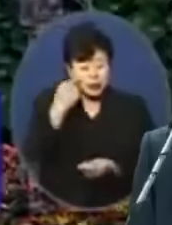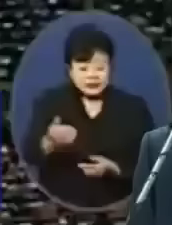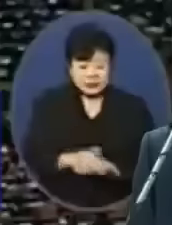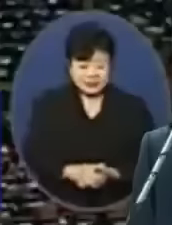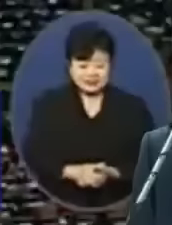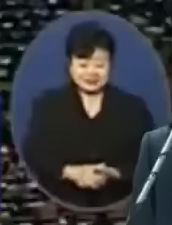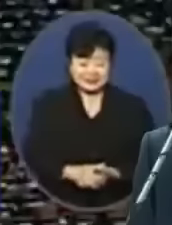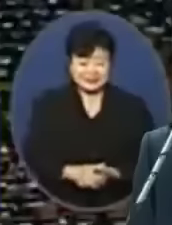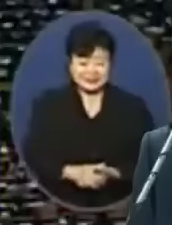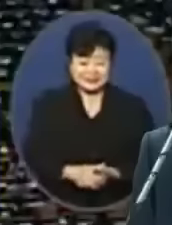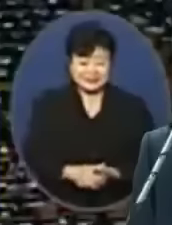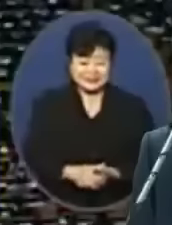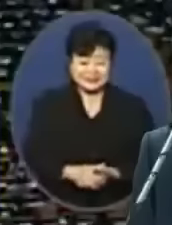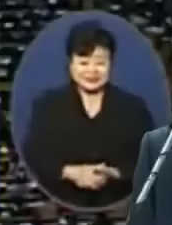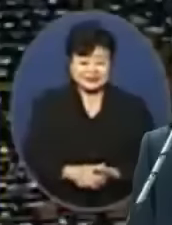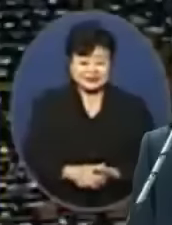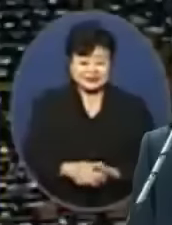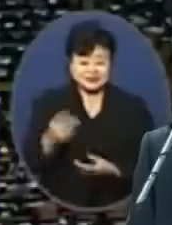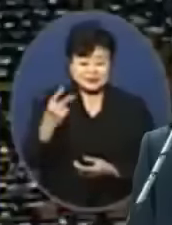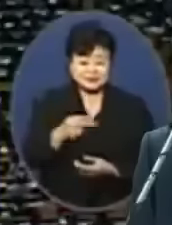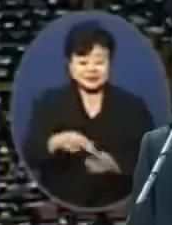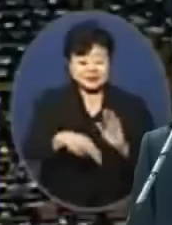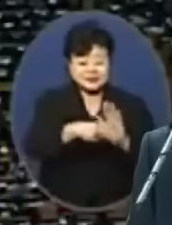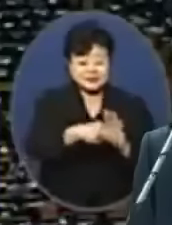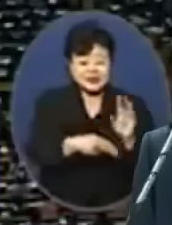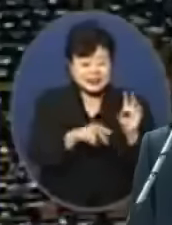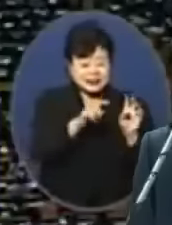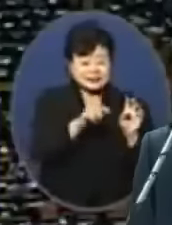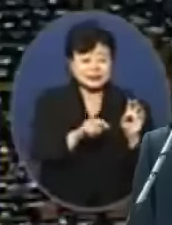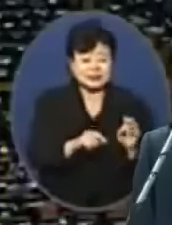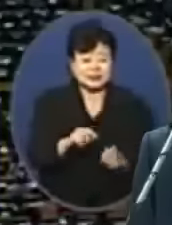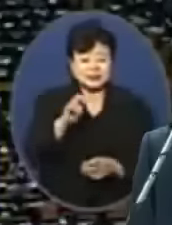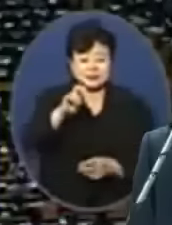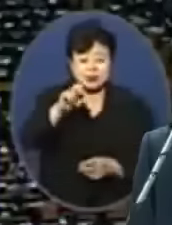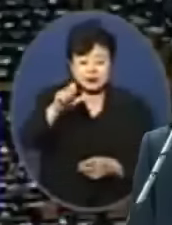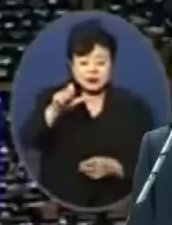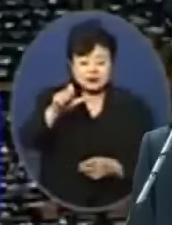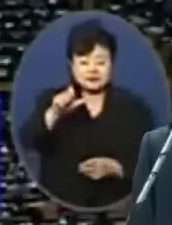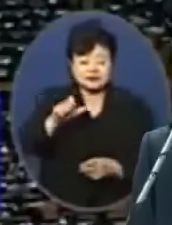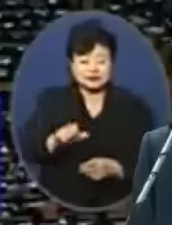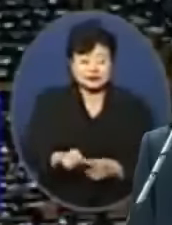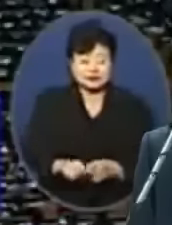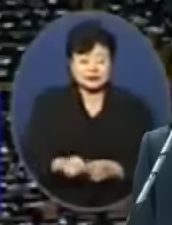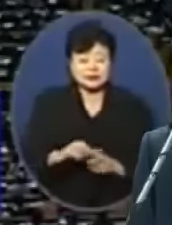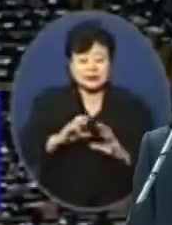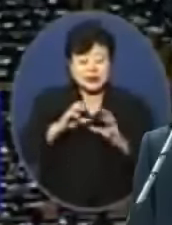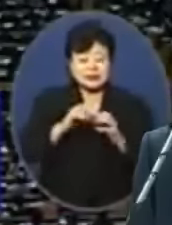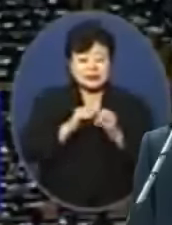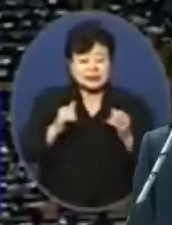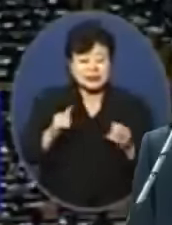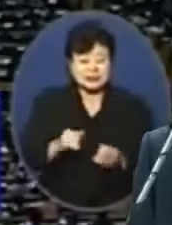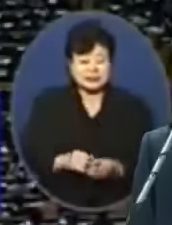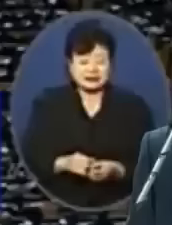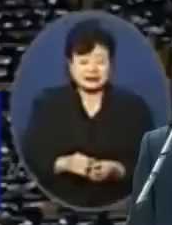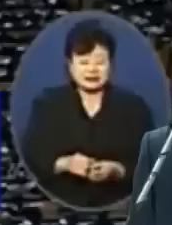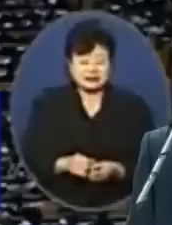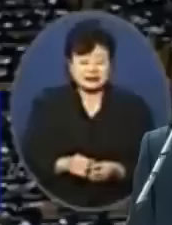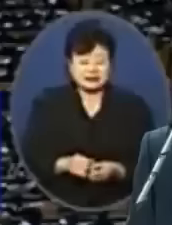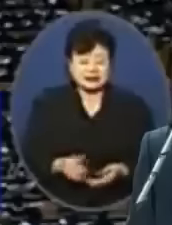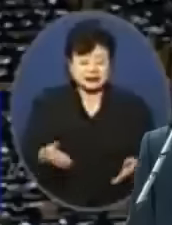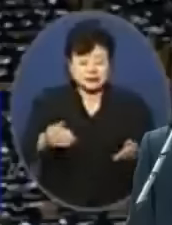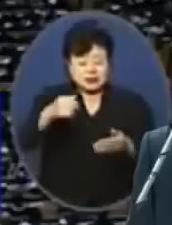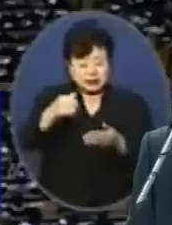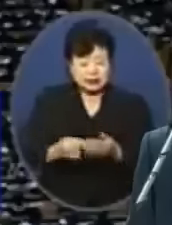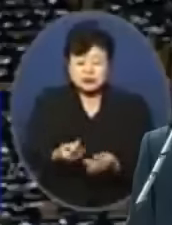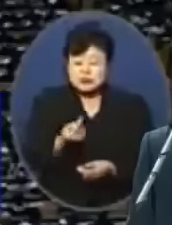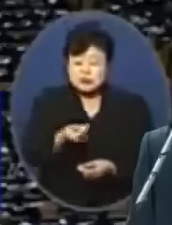달아보겠느냐. 또 이사야 40장 15절은 그에게 문나라가 고작해야 두레박에서 떨어지는